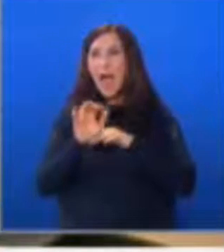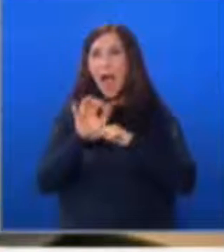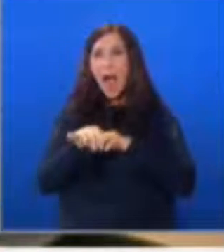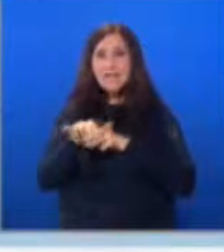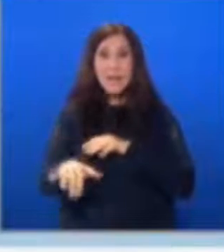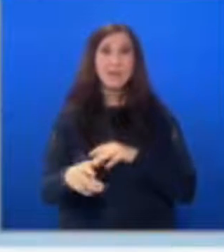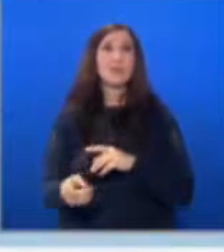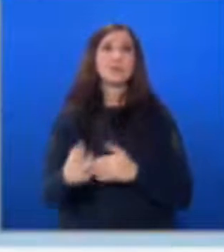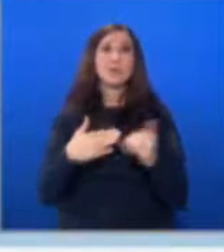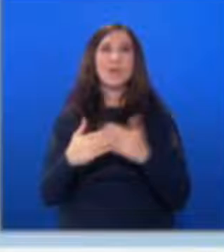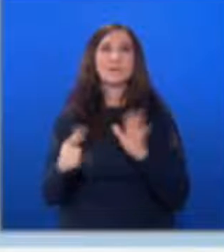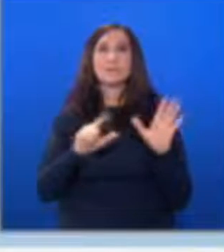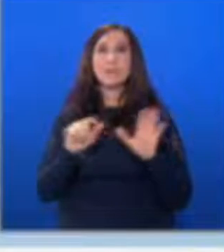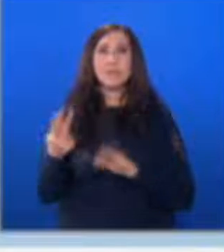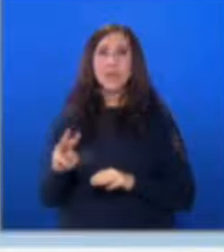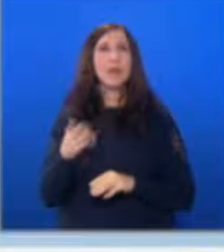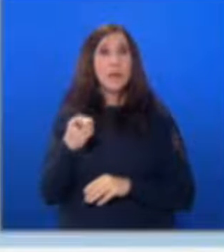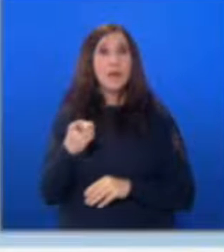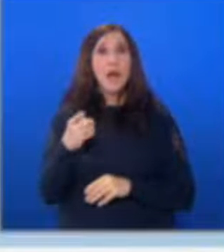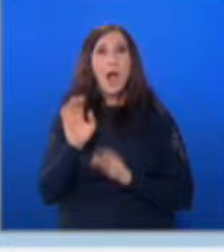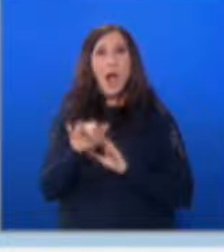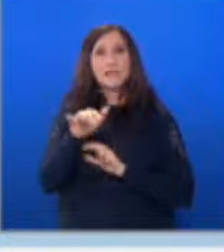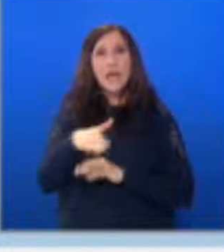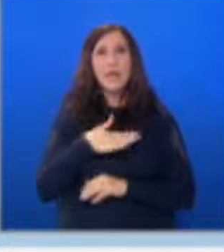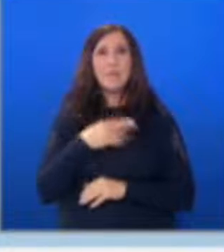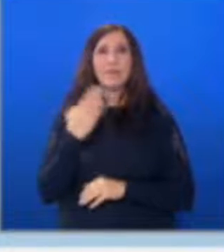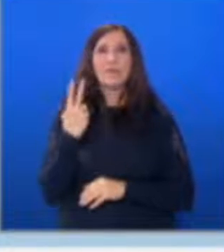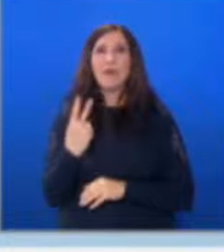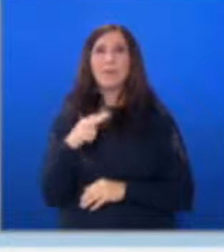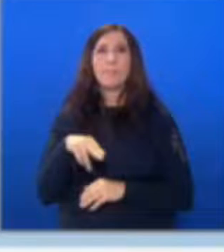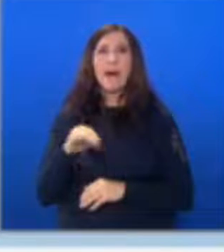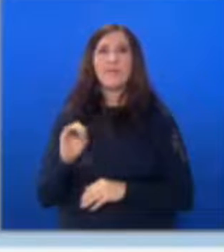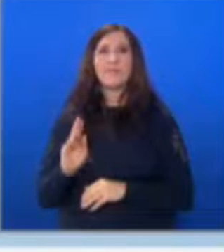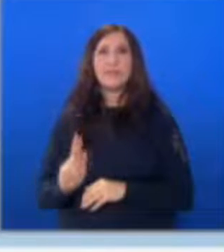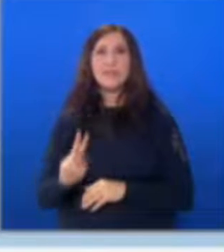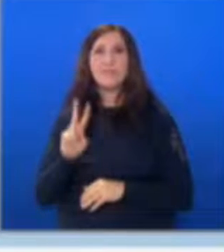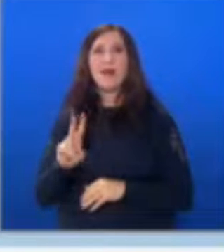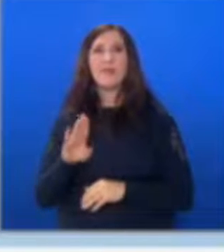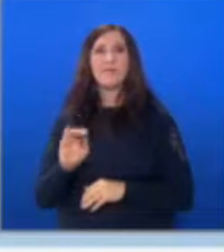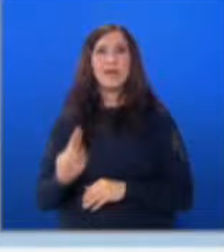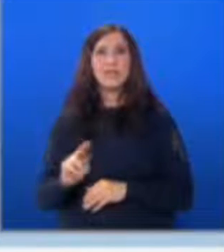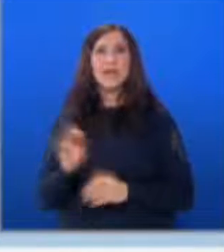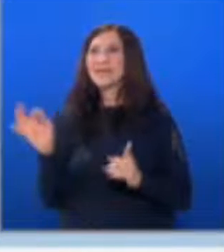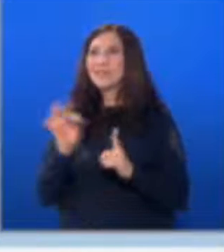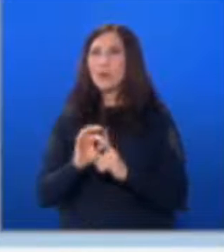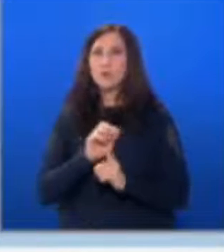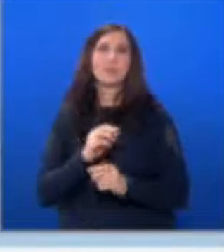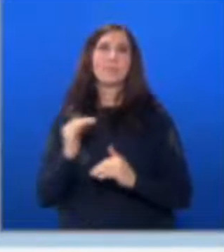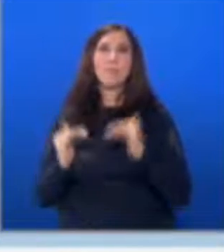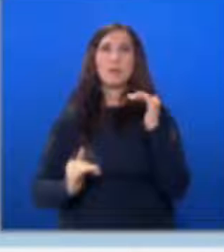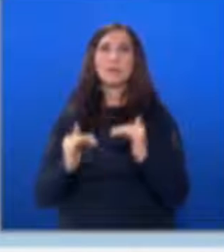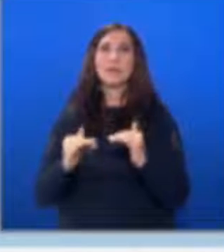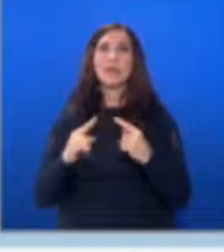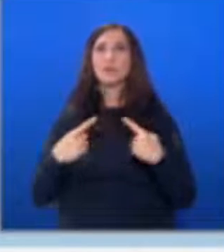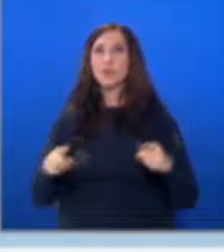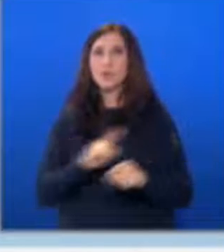1973 година. Каскадата включва два ПАВЕЦа и два ВЕЦа. Целта е да балансира останалите мощности у нас, като АЕЦ Козлодуй и ТЕЦ-овете.